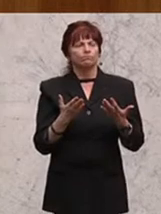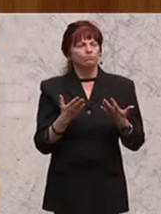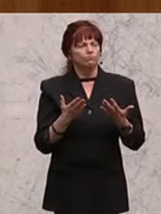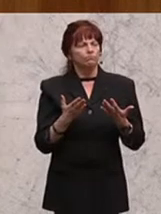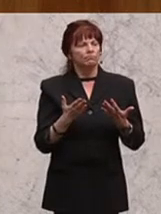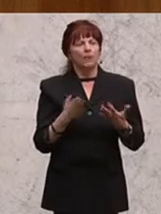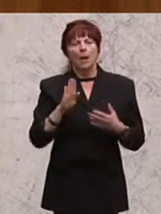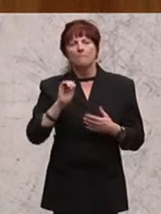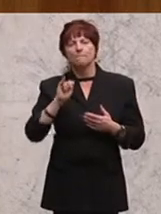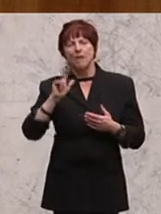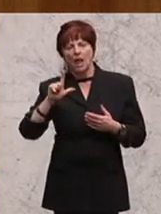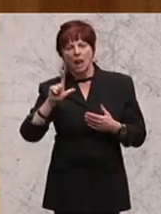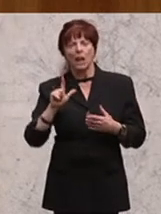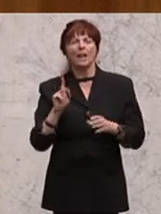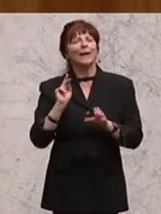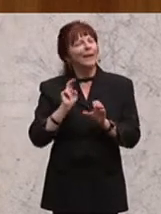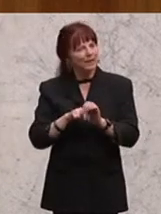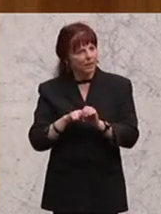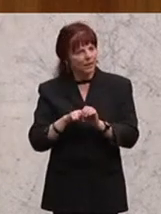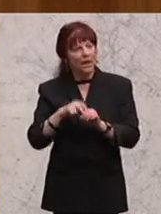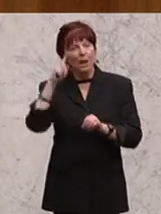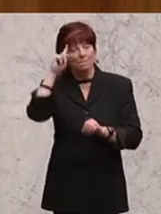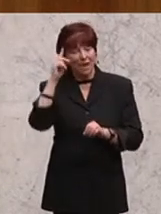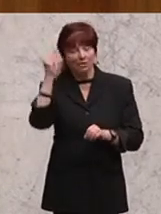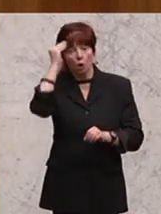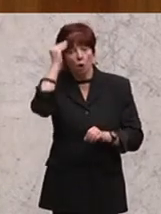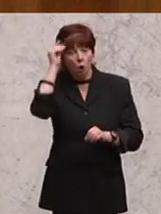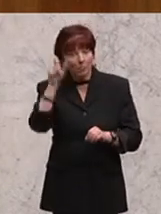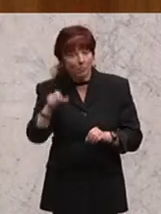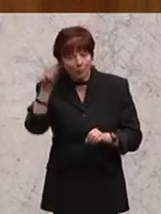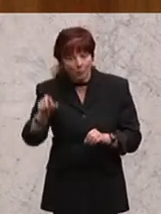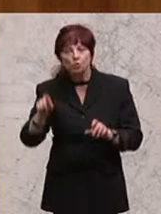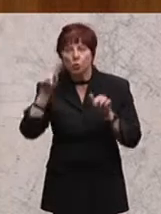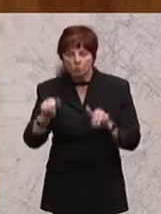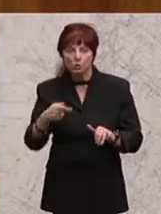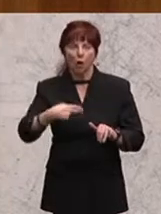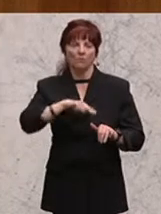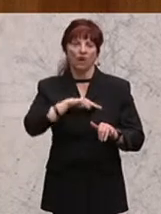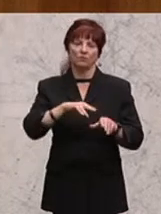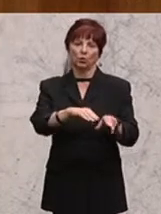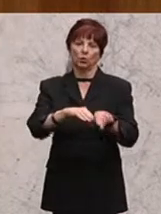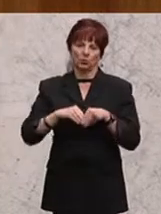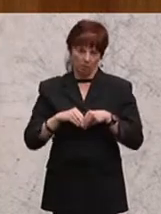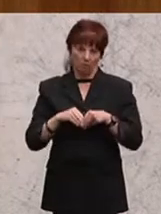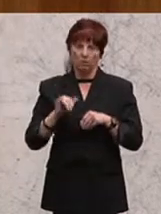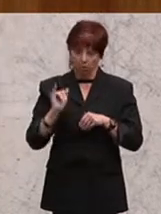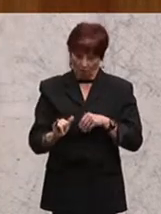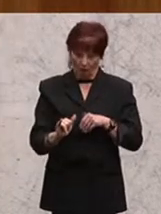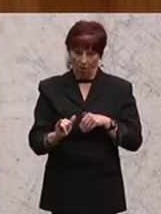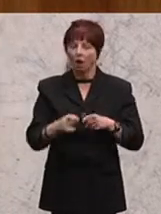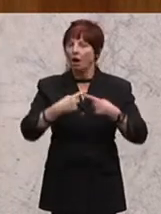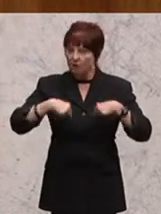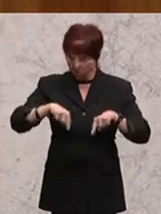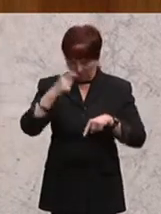Bail-in, in die Richtung, dass Sie die Gläubiger hier auch in die Verantwortung mit hereinholen. Wir halten das für richtig, wir halten es für viel